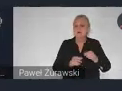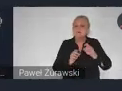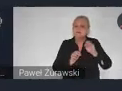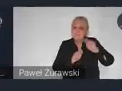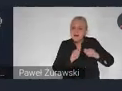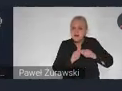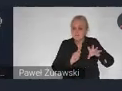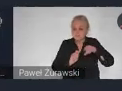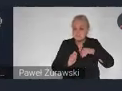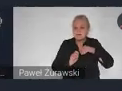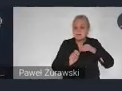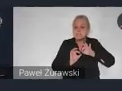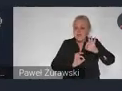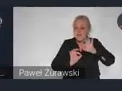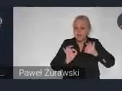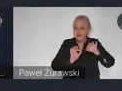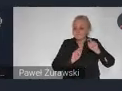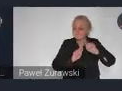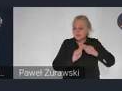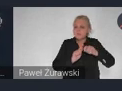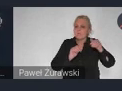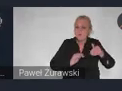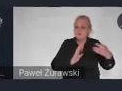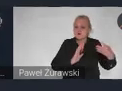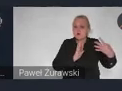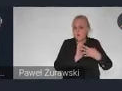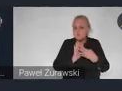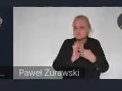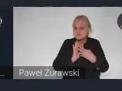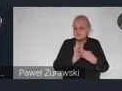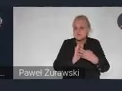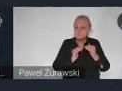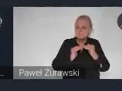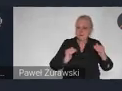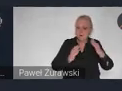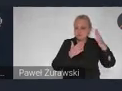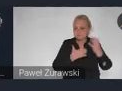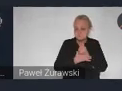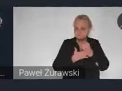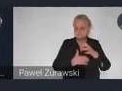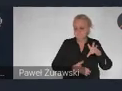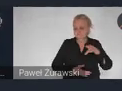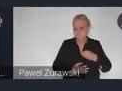pozwalały Na taką ocenę poziomu ich osiągnięcia